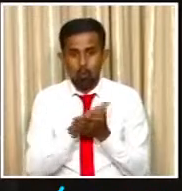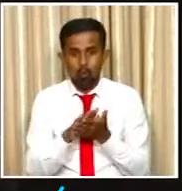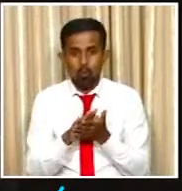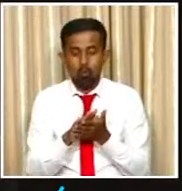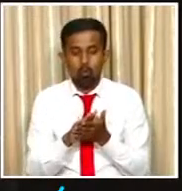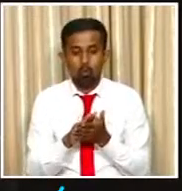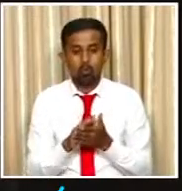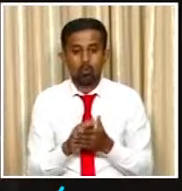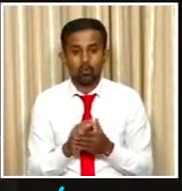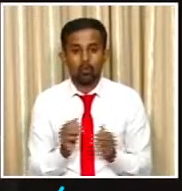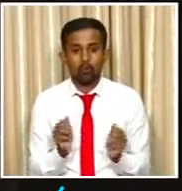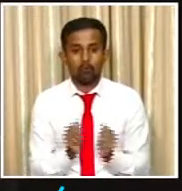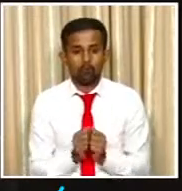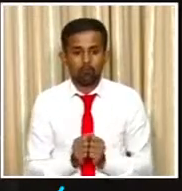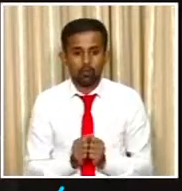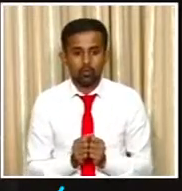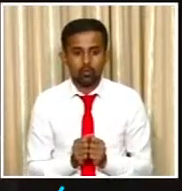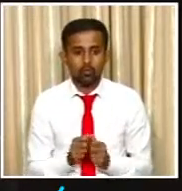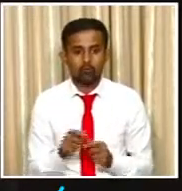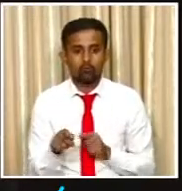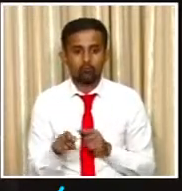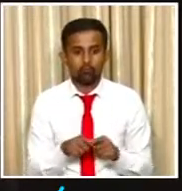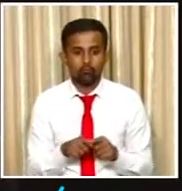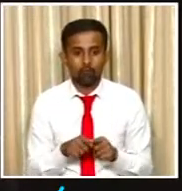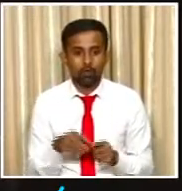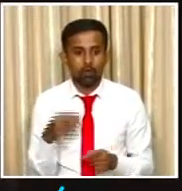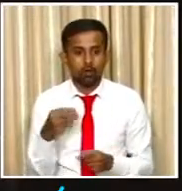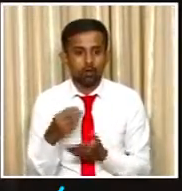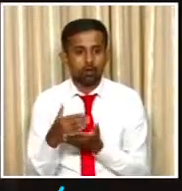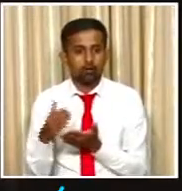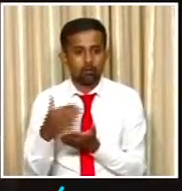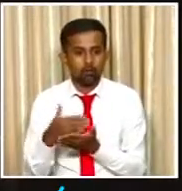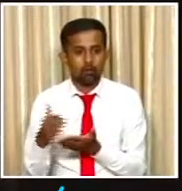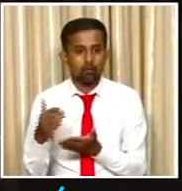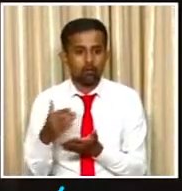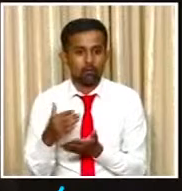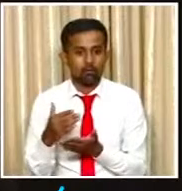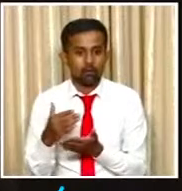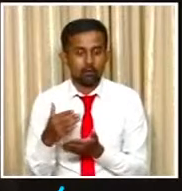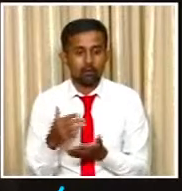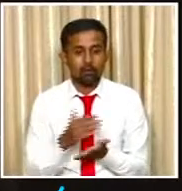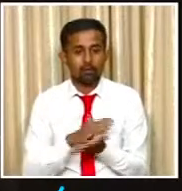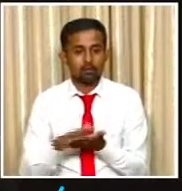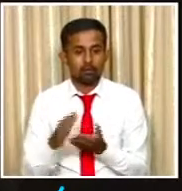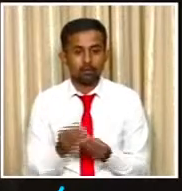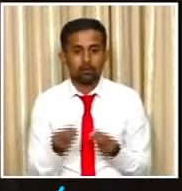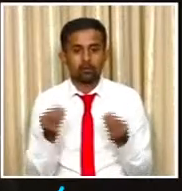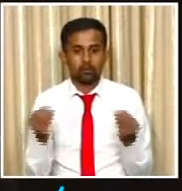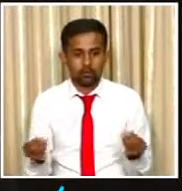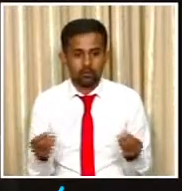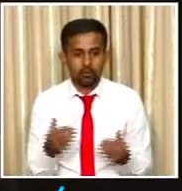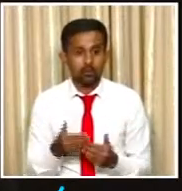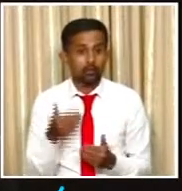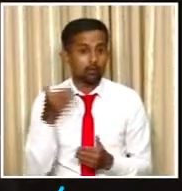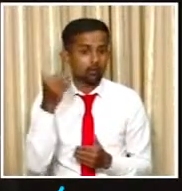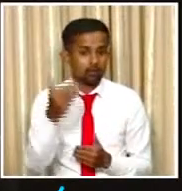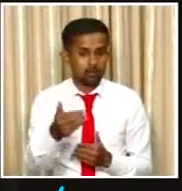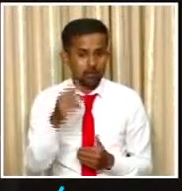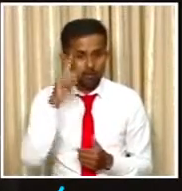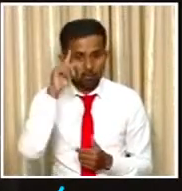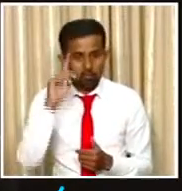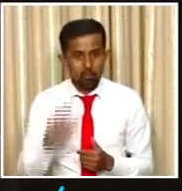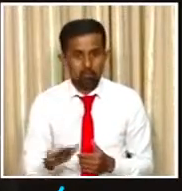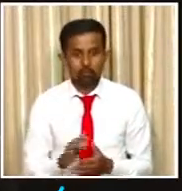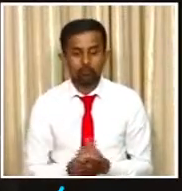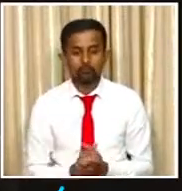ට්‍රේඩ් එක කරගෙන යන අයට ඒ වගේ ඒගොල්ලන්ගේ ණය ගෙවීම වලට මේ සහනයක් ලබා දෙන්න ඉදිරියේදී බලාපොරොත්තු